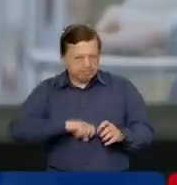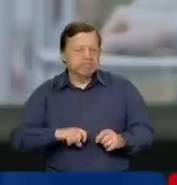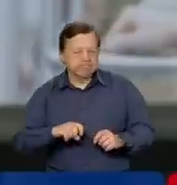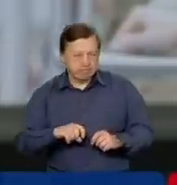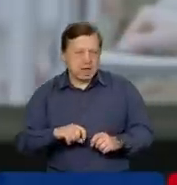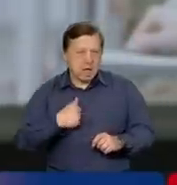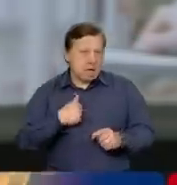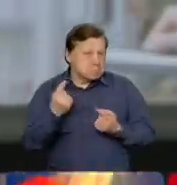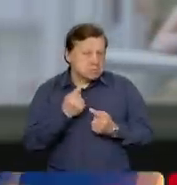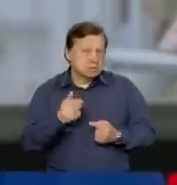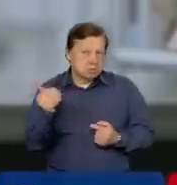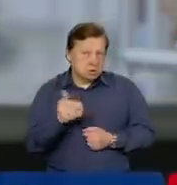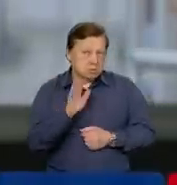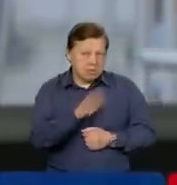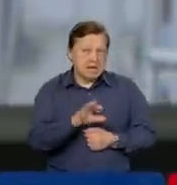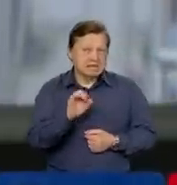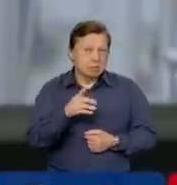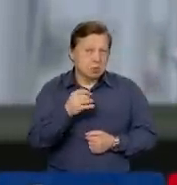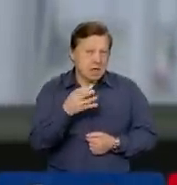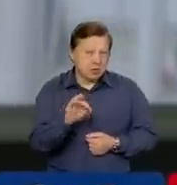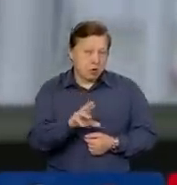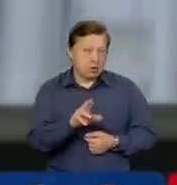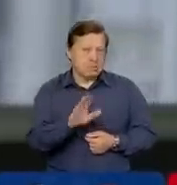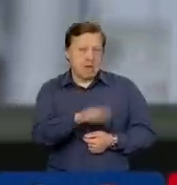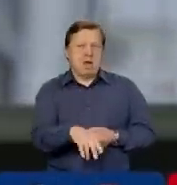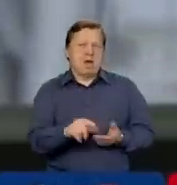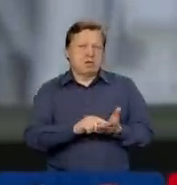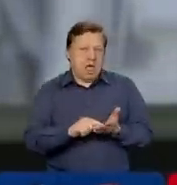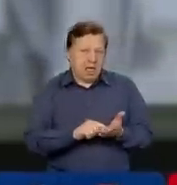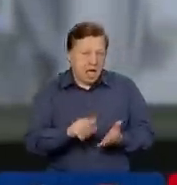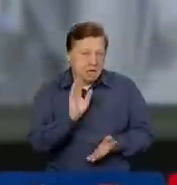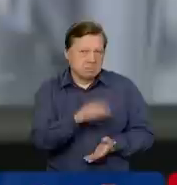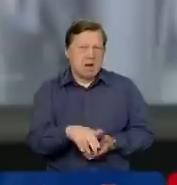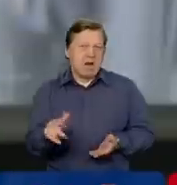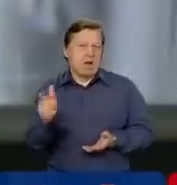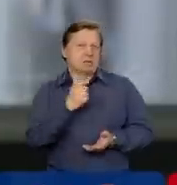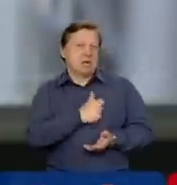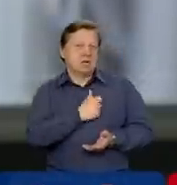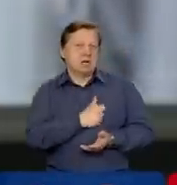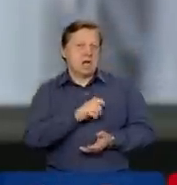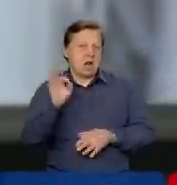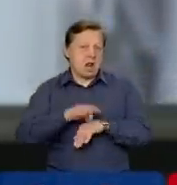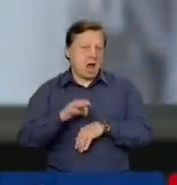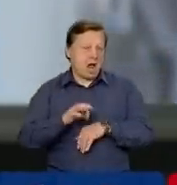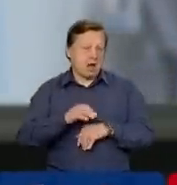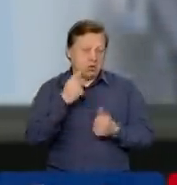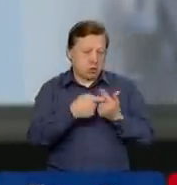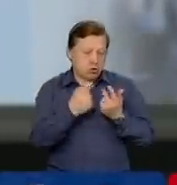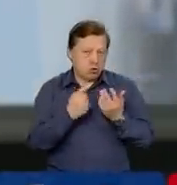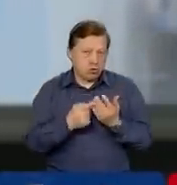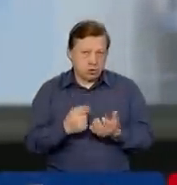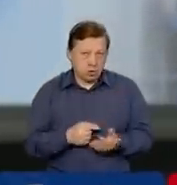i rozumiem stymulator jest, pewnie bierze pan lekarstwa, stosuje się pan do zaleceń kardiologa, więc jeżeli jest to